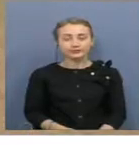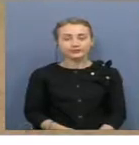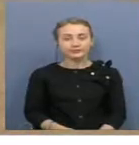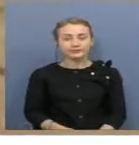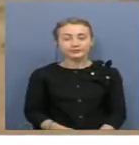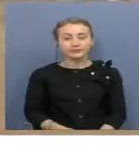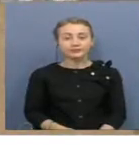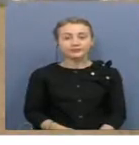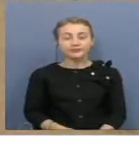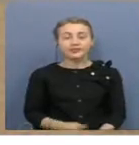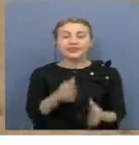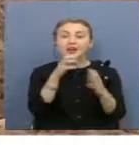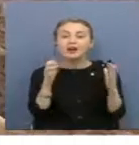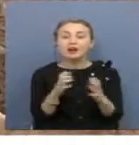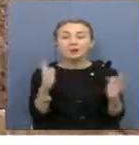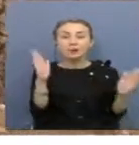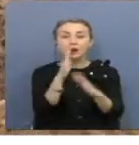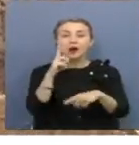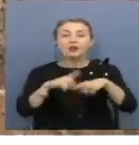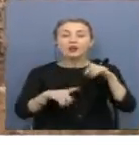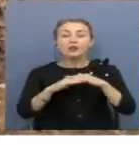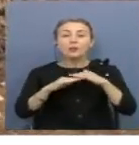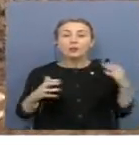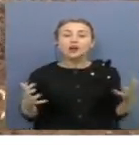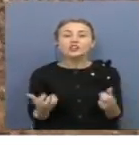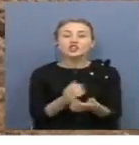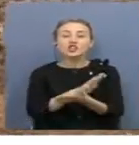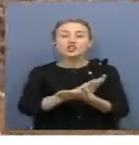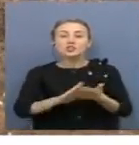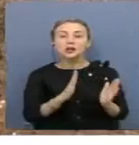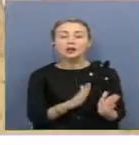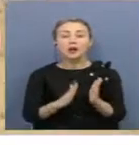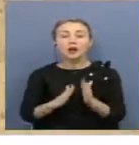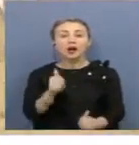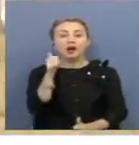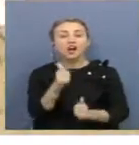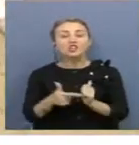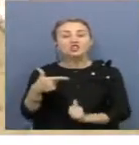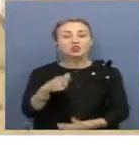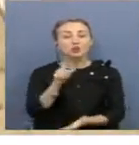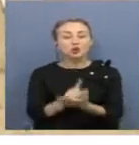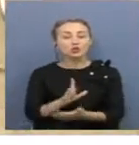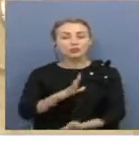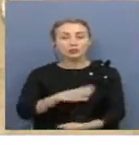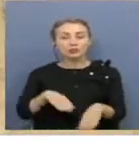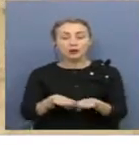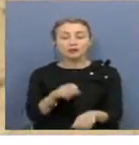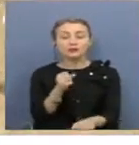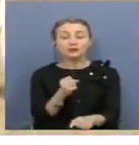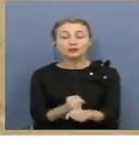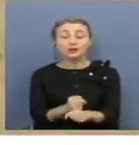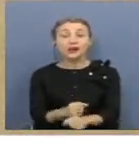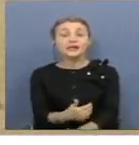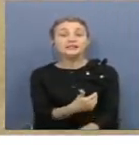Туған жердің тұмса табиғатын көзін қарашығындай сақтап, өлкенің экологиялық тазалығына атсалысу әр азаматтың қасиетті борышы. Сондықтан өңір әкімдерінен